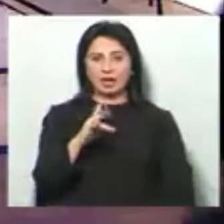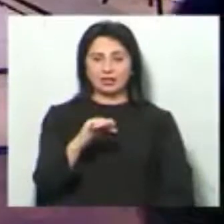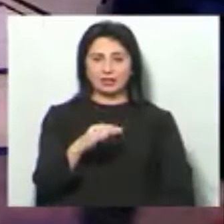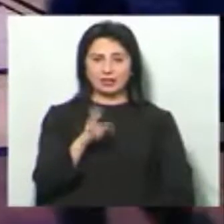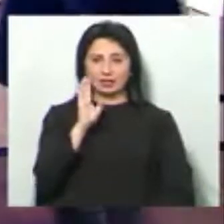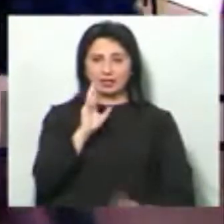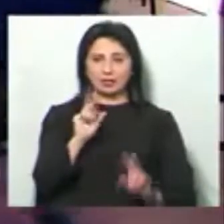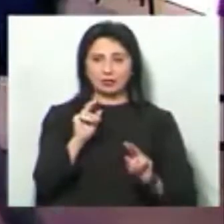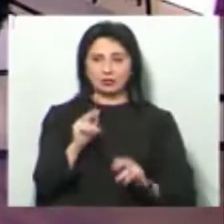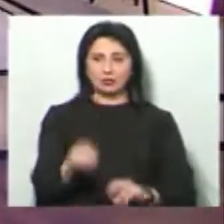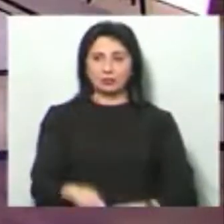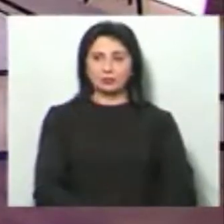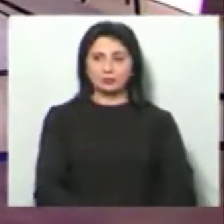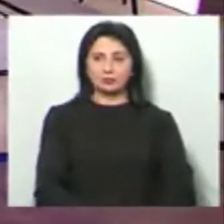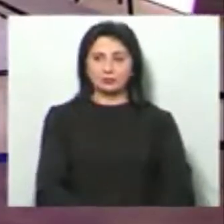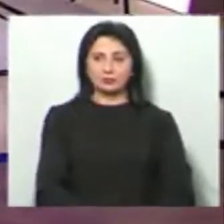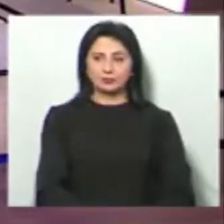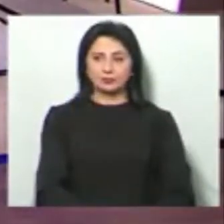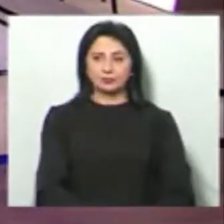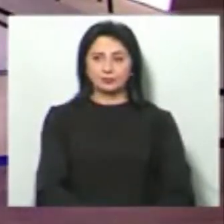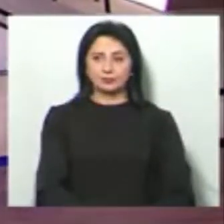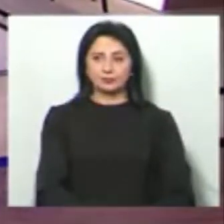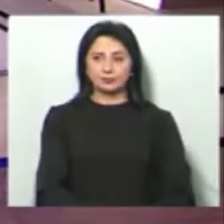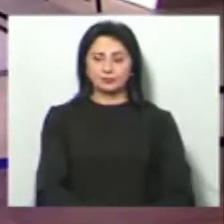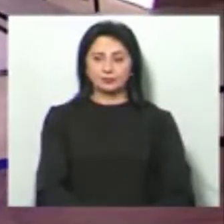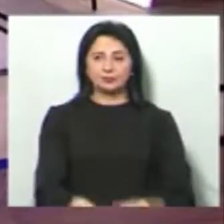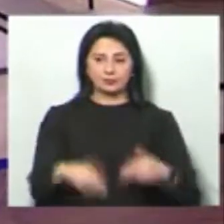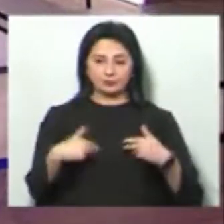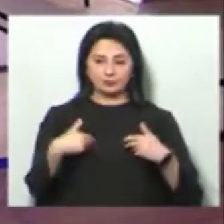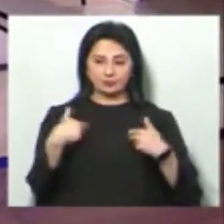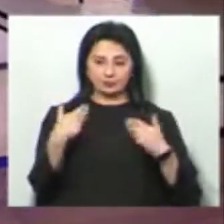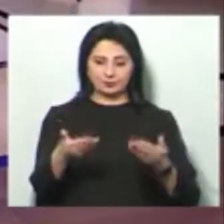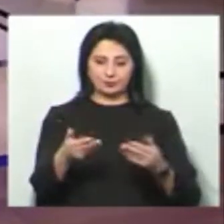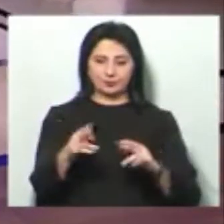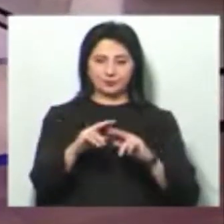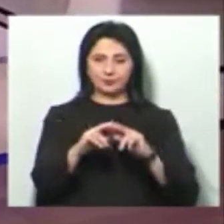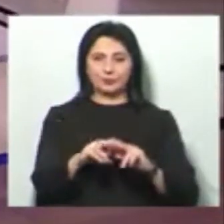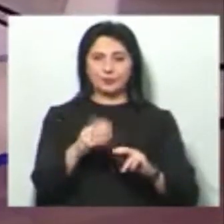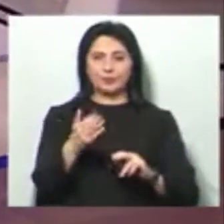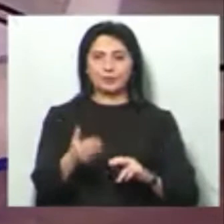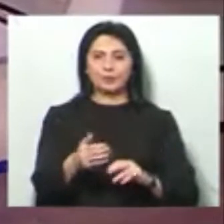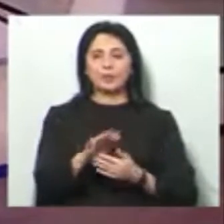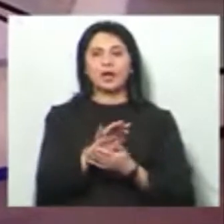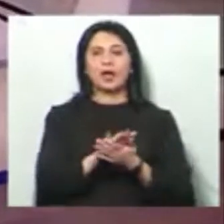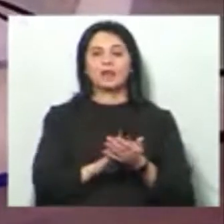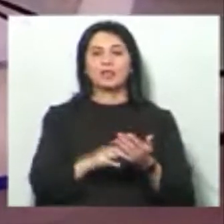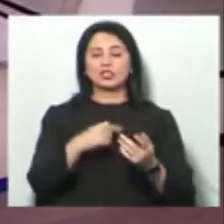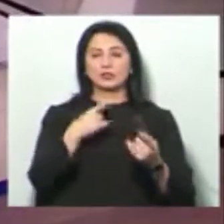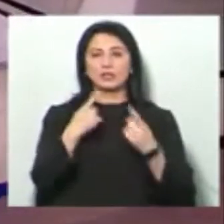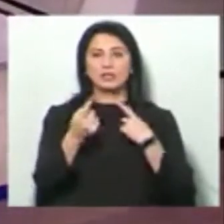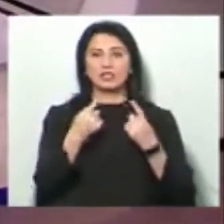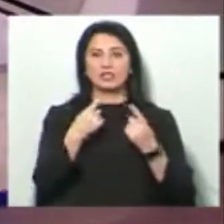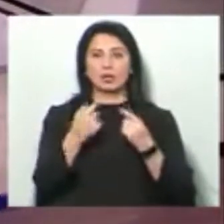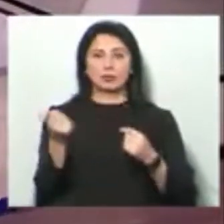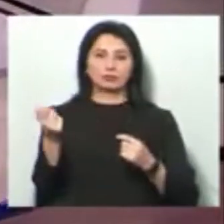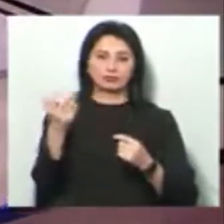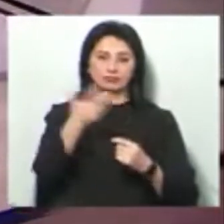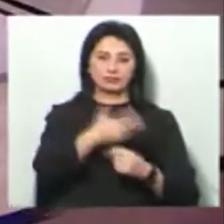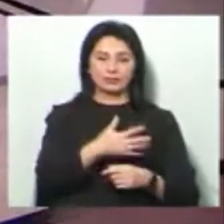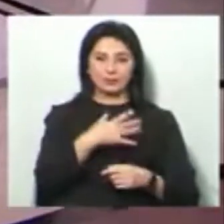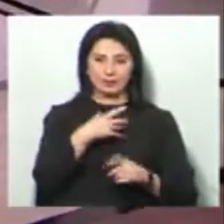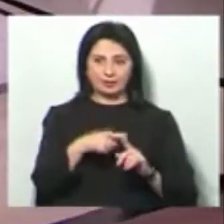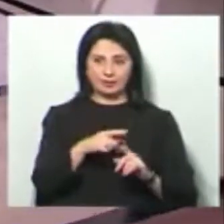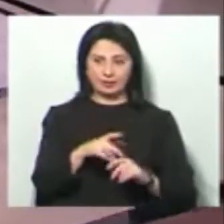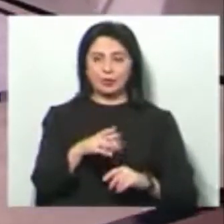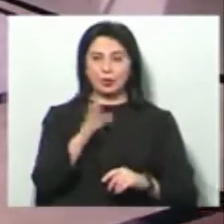დილამშვიდობის ამორჩუბართ. დაბრძანდი და გავაგრძელოთ ჩვენი საუბრების ციკლი. ძალიან